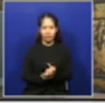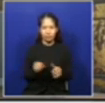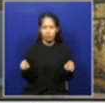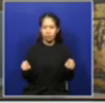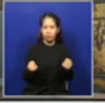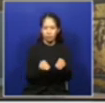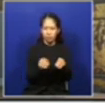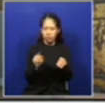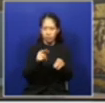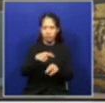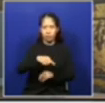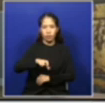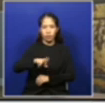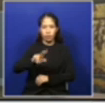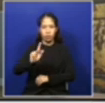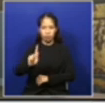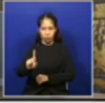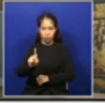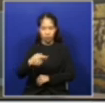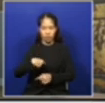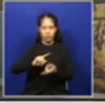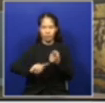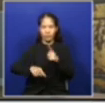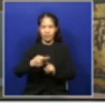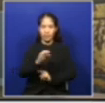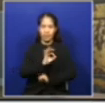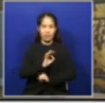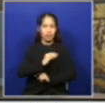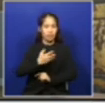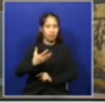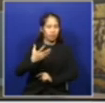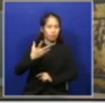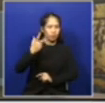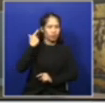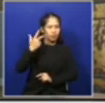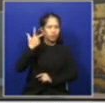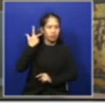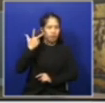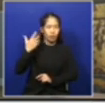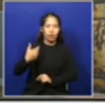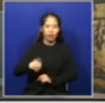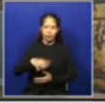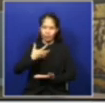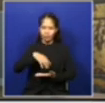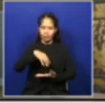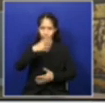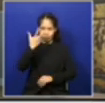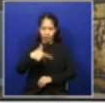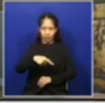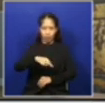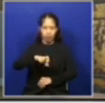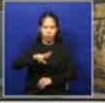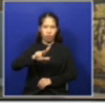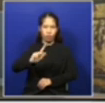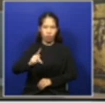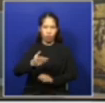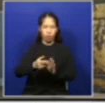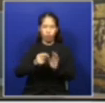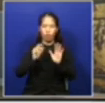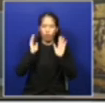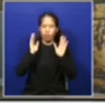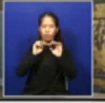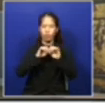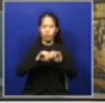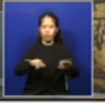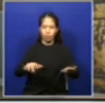ากับพรก.ที่เพื่อนสมาชิกได้อภิปรายเมื่อ3วันที่แล้วครับเราออกพรก.ให้กระทรวงการคลังกู้เงิน1ล้านล้าน